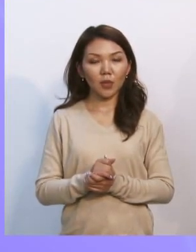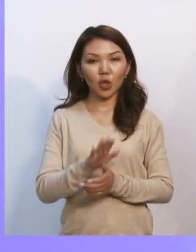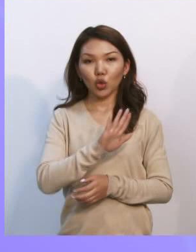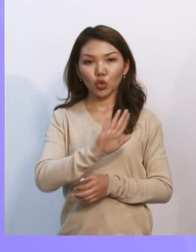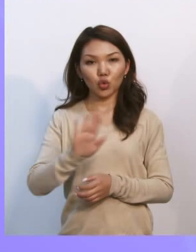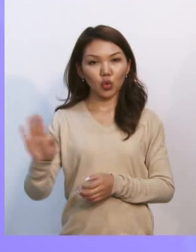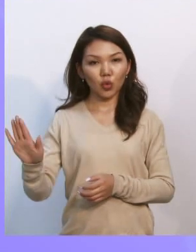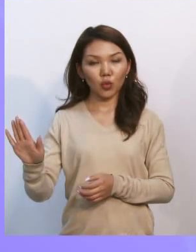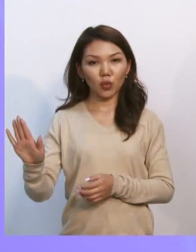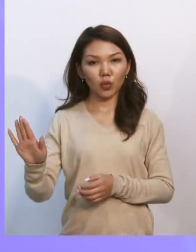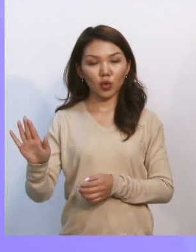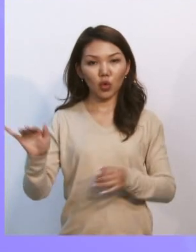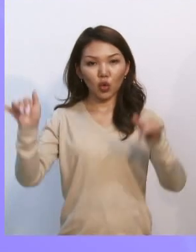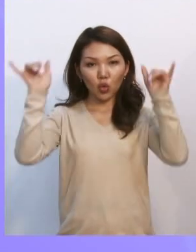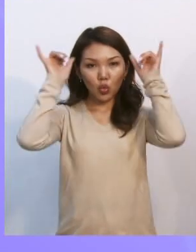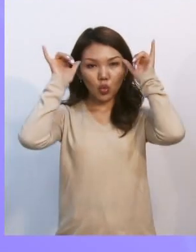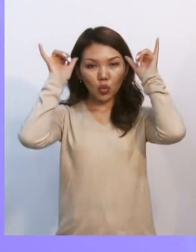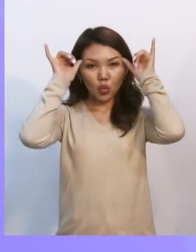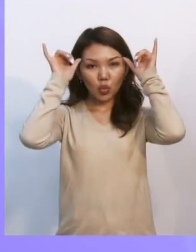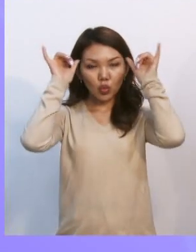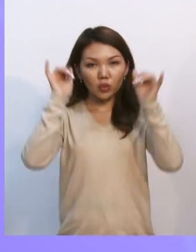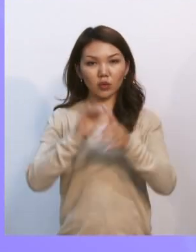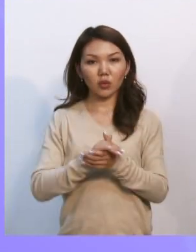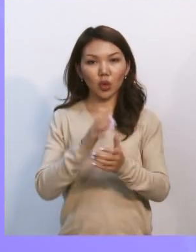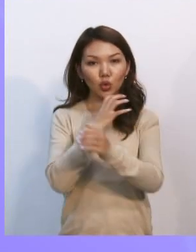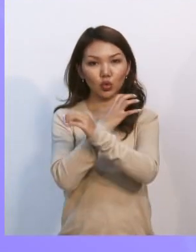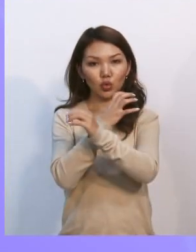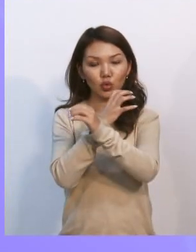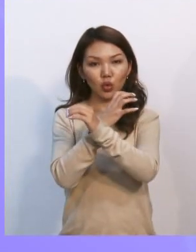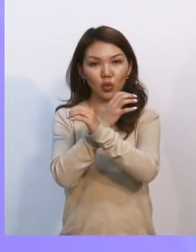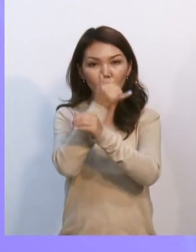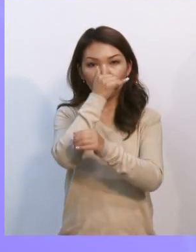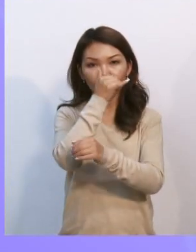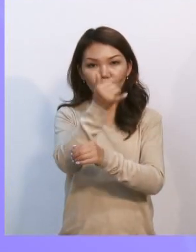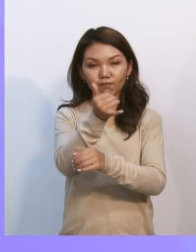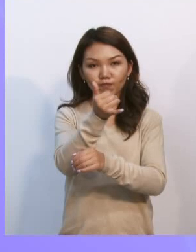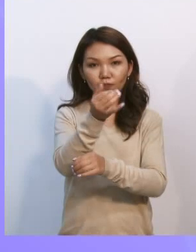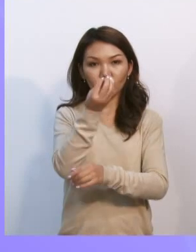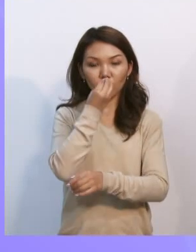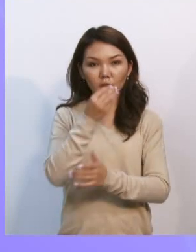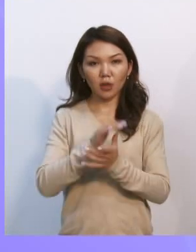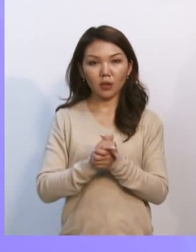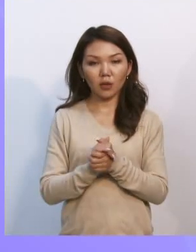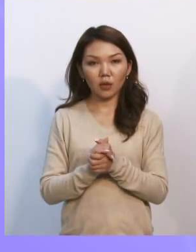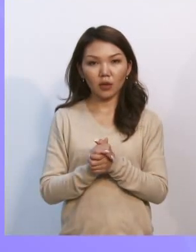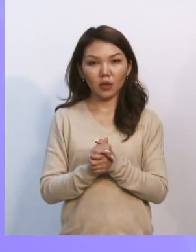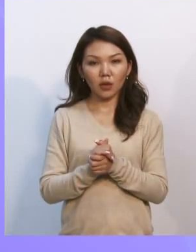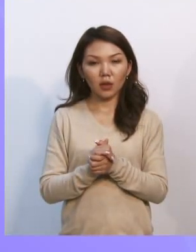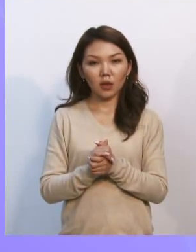Жок. Уй сөөк жебейт. Ит сөөк жейт же кемирет.